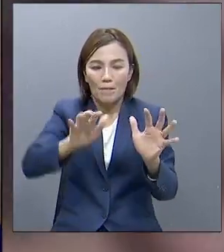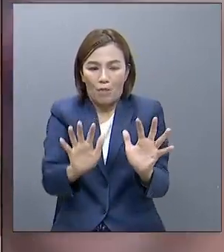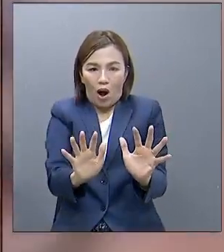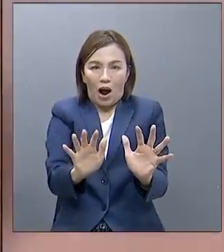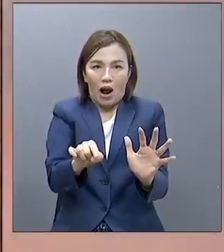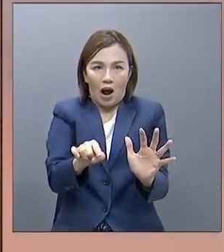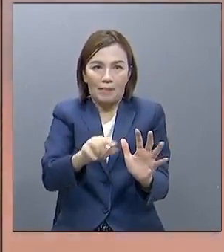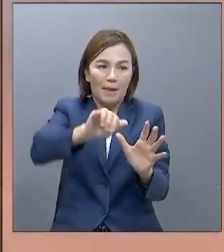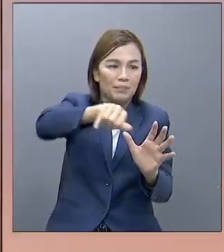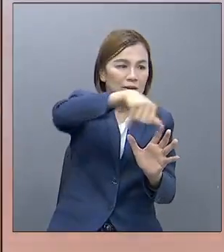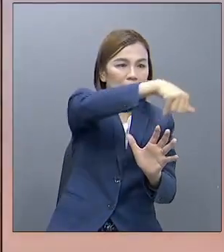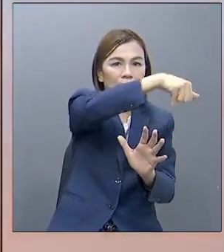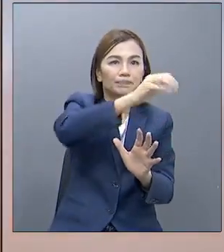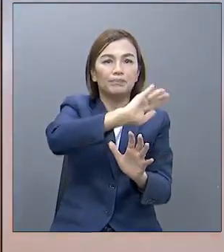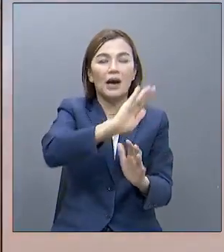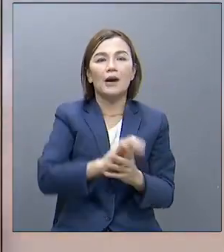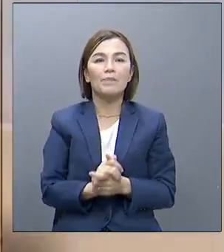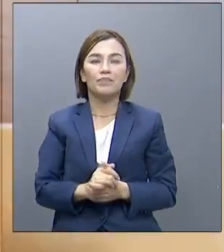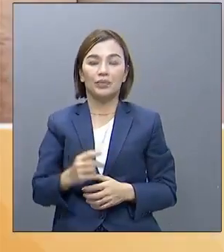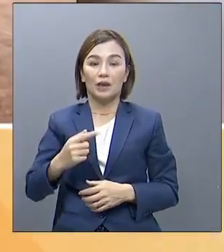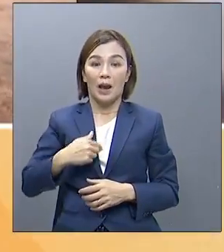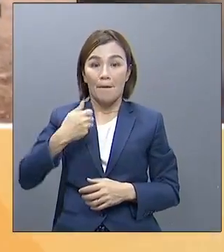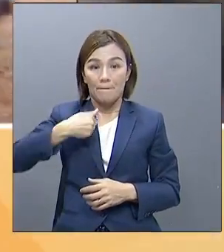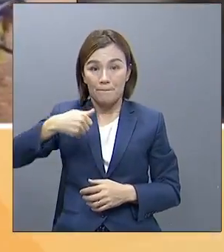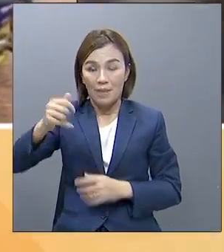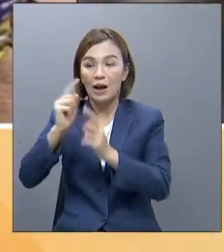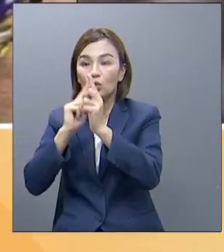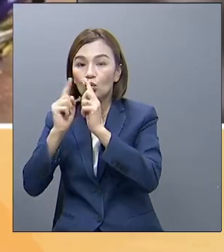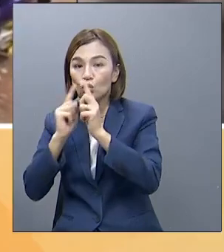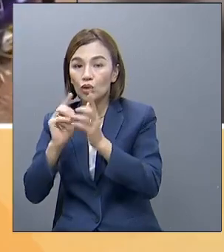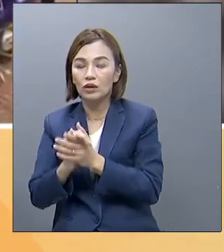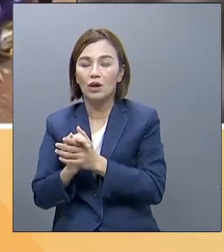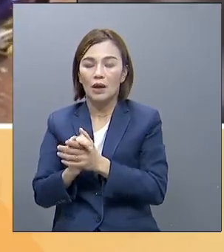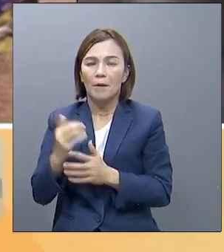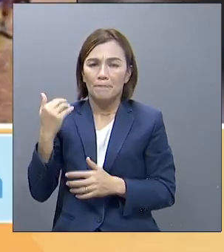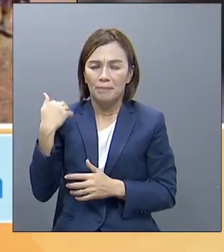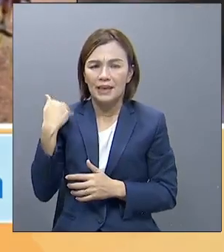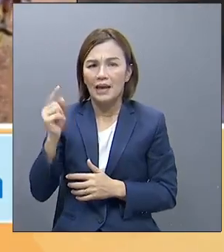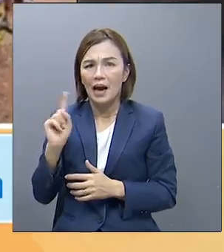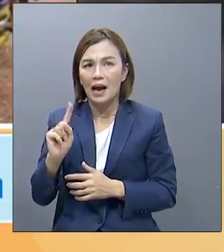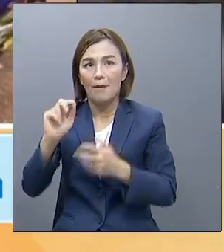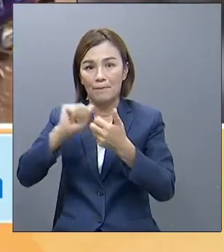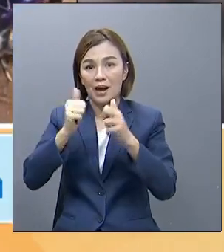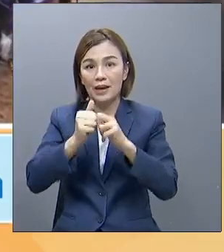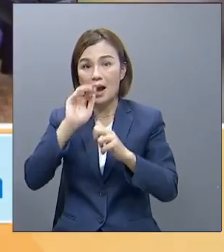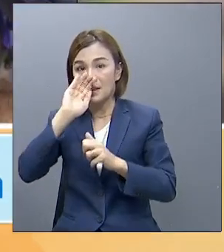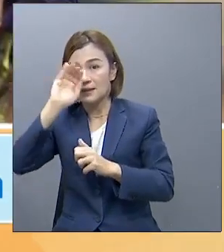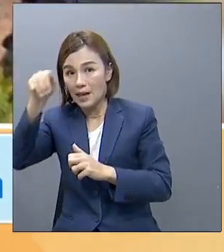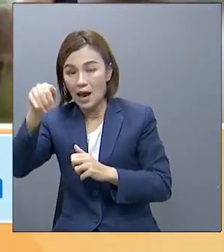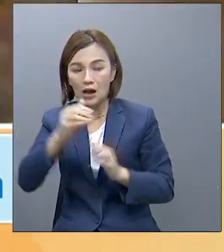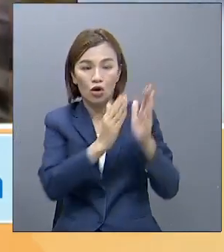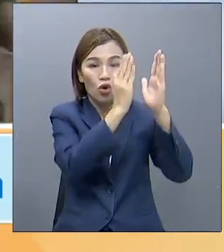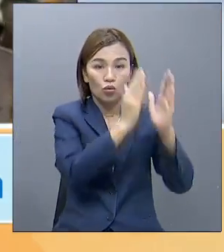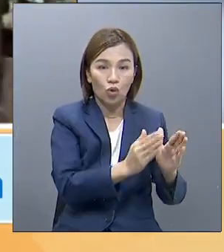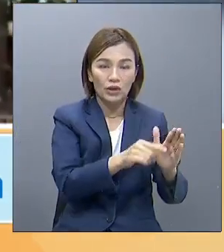ดิฉันได้ไปพูดคุยกับทางอธิบดีกรมอุทยานแห่งชาติสัตว์ป่าและพันธุ์พืชนะคะท่านบอกว่าปัญหาช้างกับคนกับช้างเนี่ยนะตอน